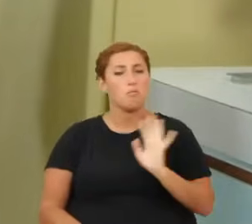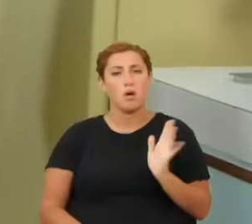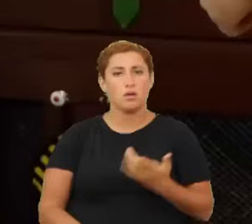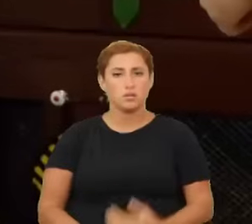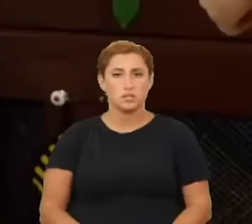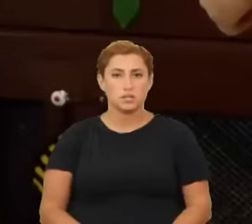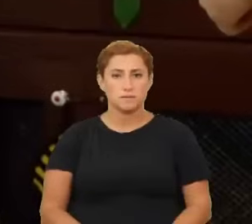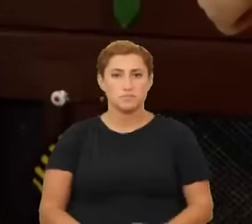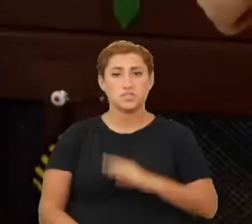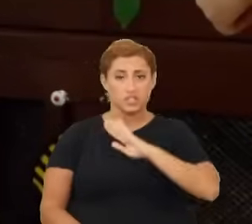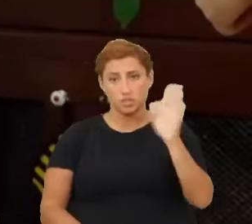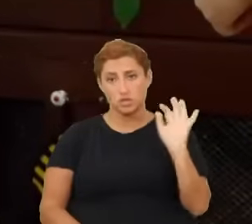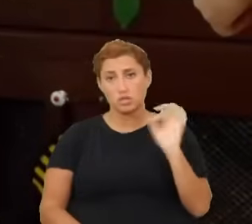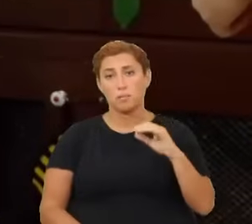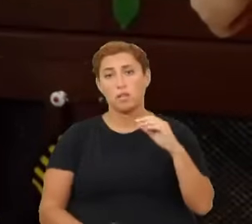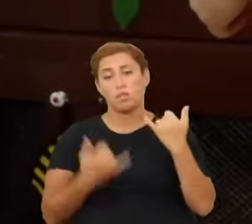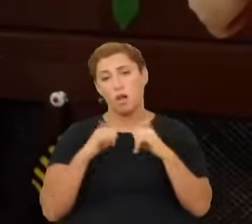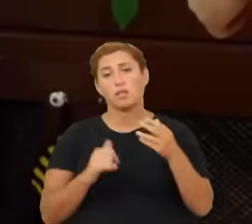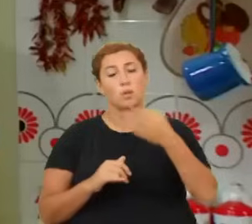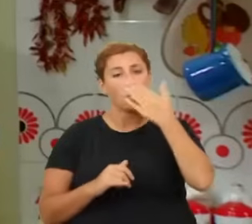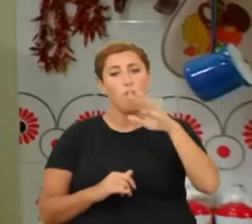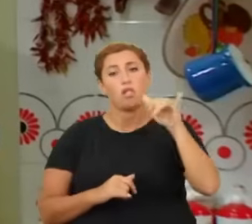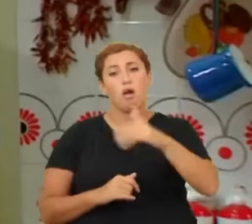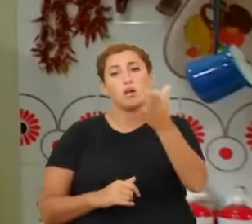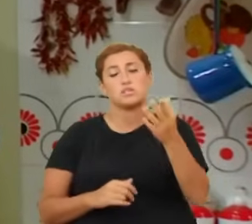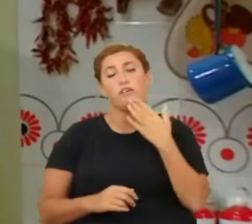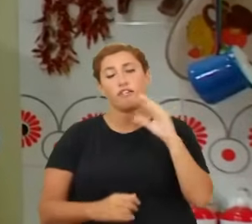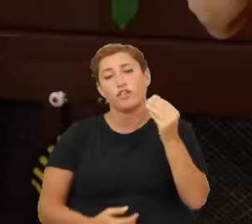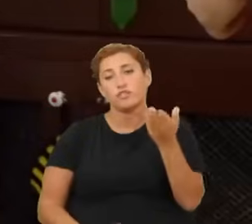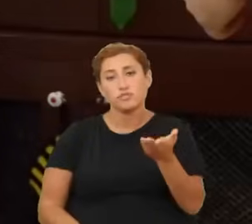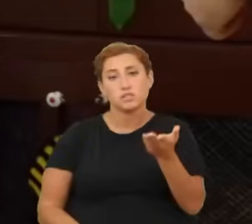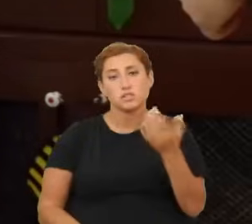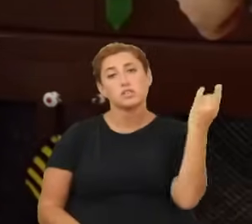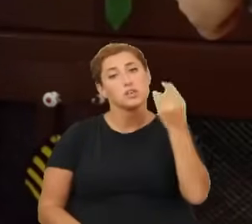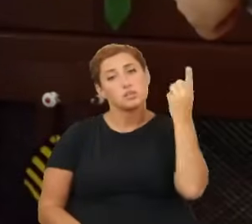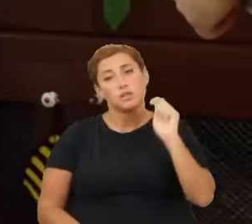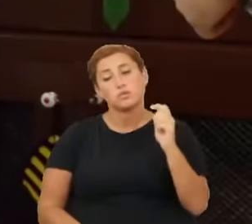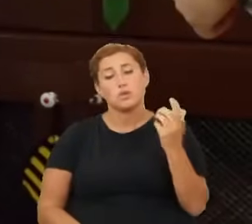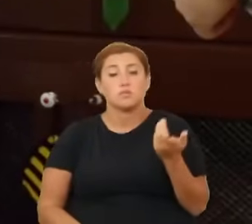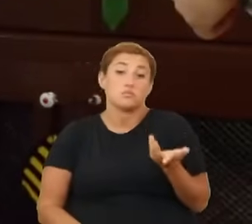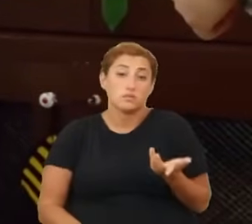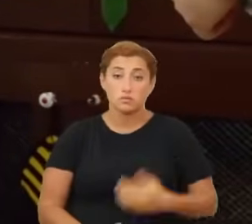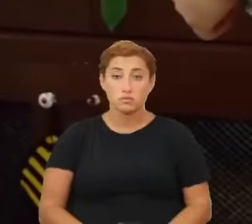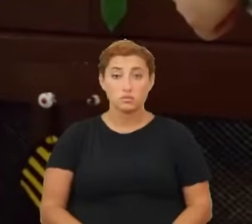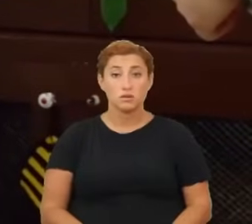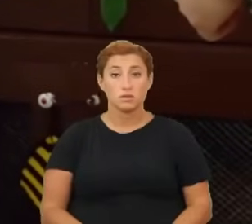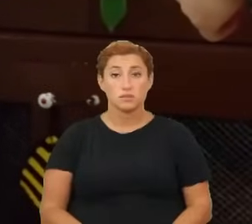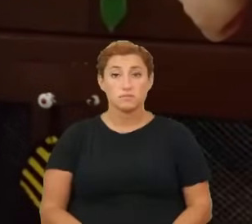hayır. Gideceksiniz tabii, tatil işte en doğal hakkınız yani. Gençsiniz, gezeceksiniz de, dolaşacaksınız